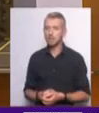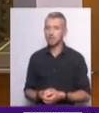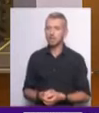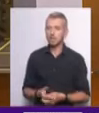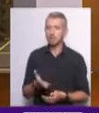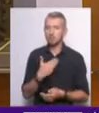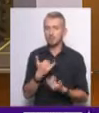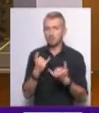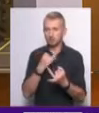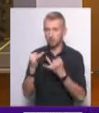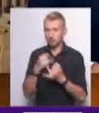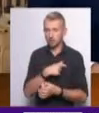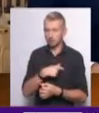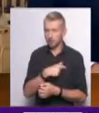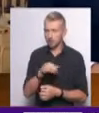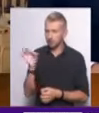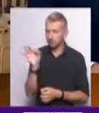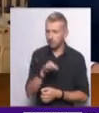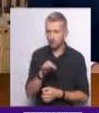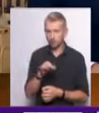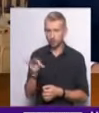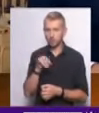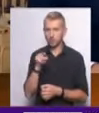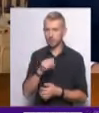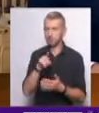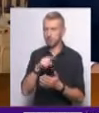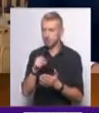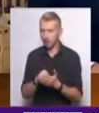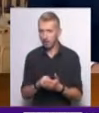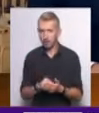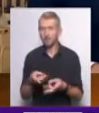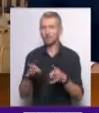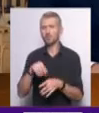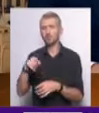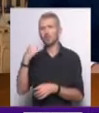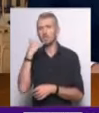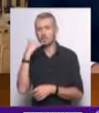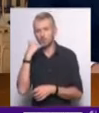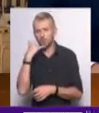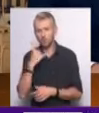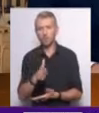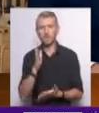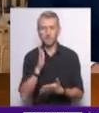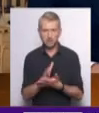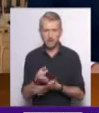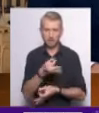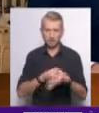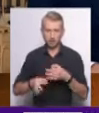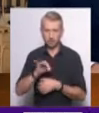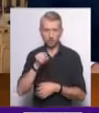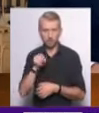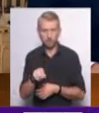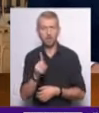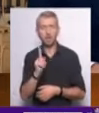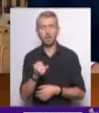дійсно спілкуємося з депутатами досить часто Київської міської ради з приводу цих питань. Залишіть номер телефону, є дискусія з приводу цього, однак